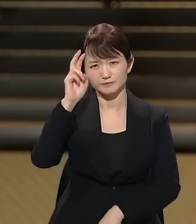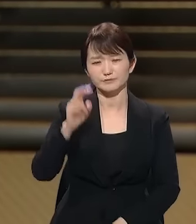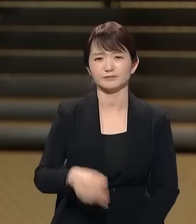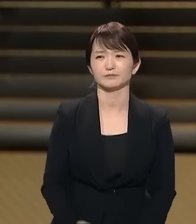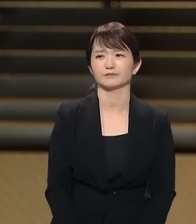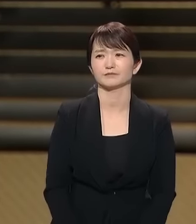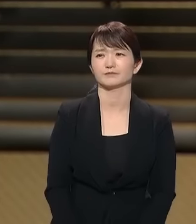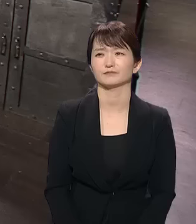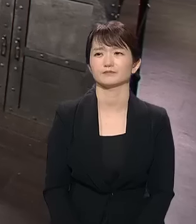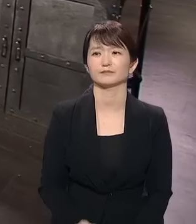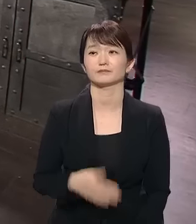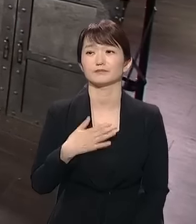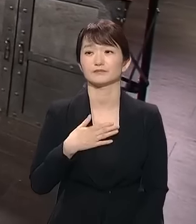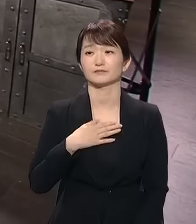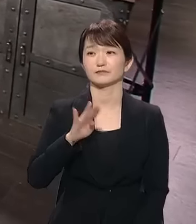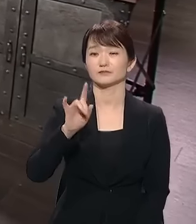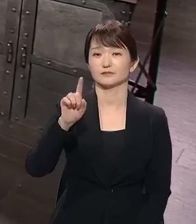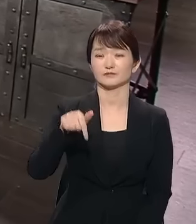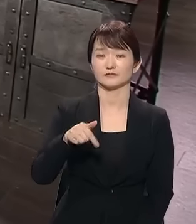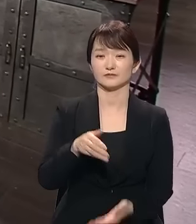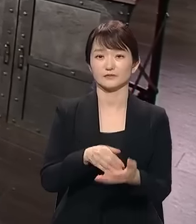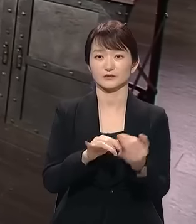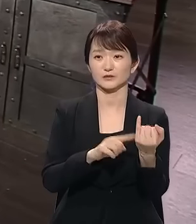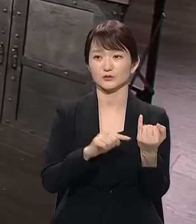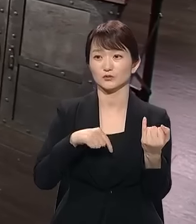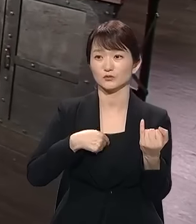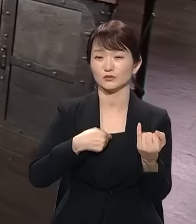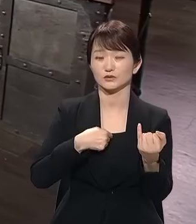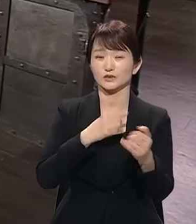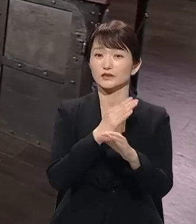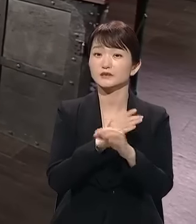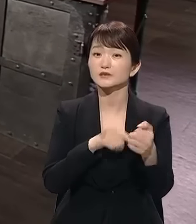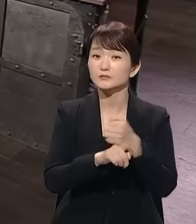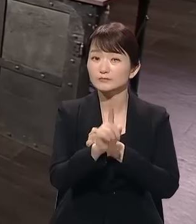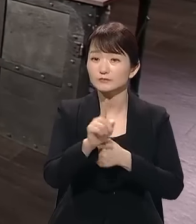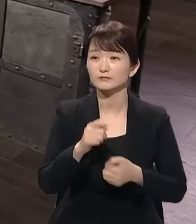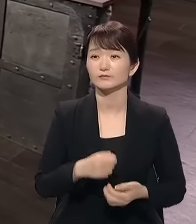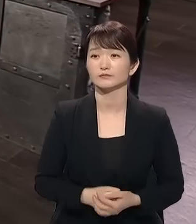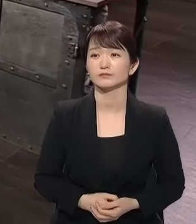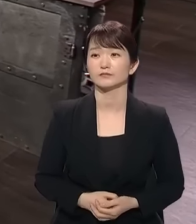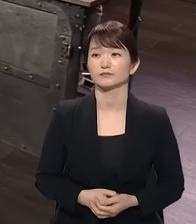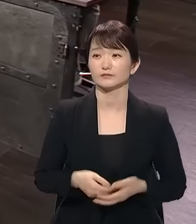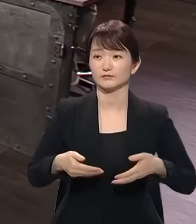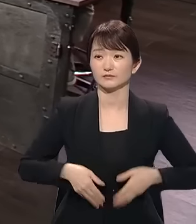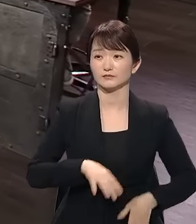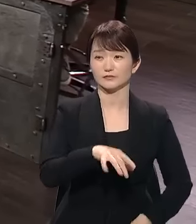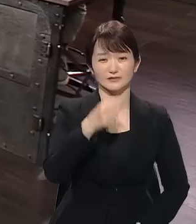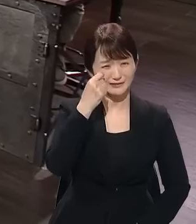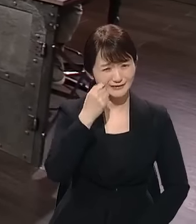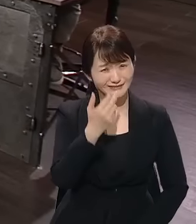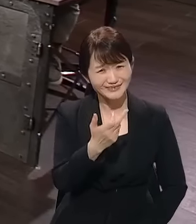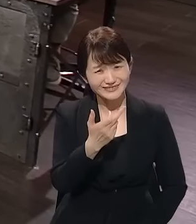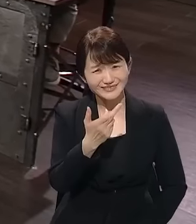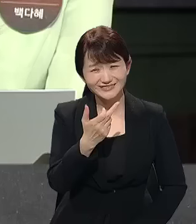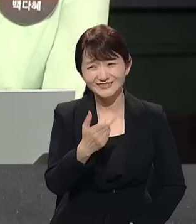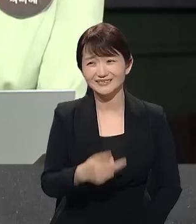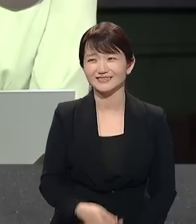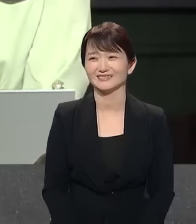제가 이제 백다희 아나운서가 왜 혼자 X를 했는지 저는 압니다. 왜냐하면 고향이 울산이기 때문이죠.